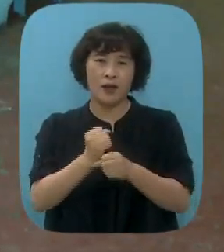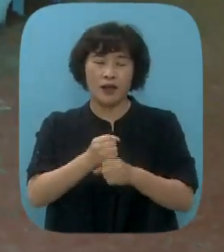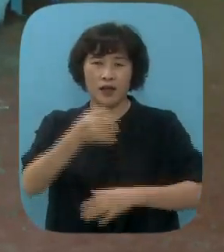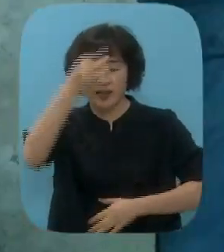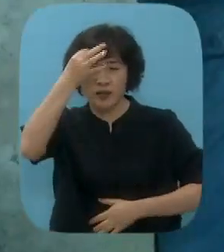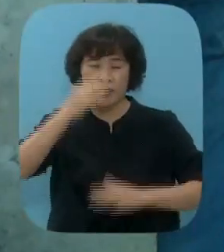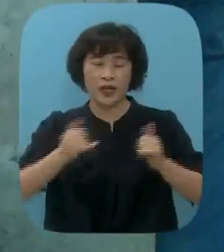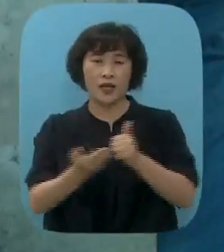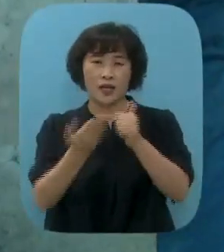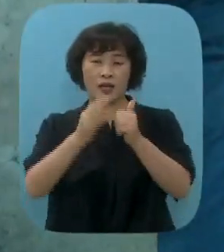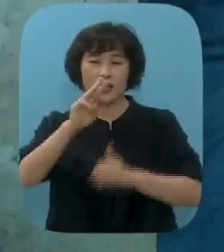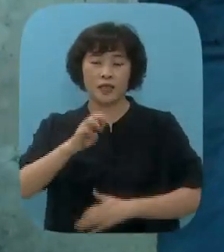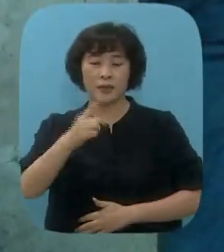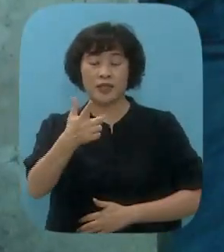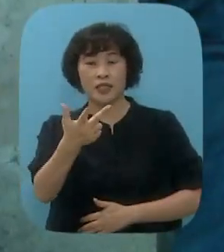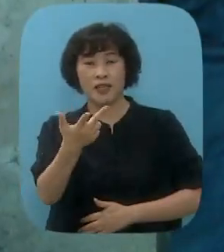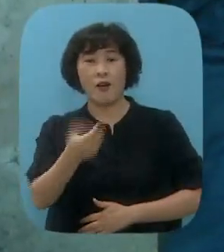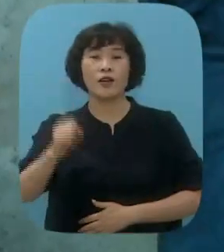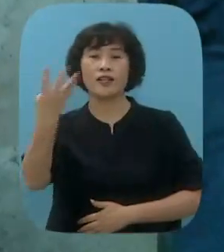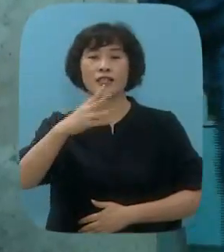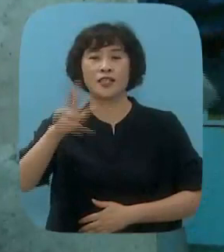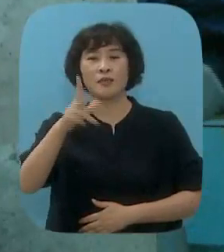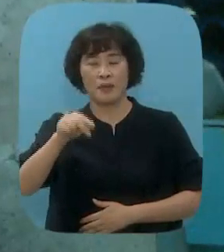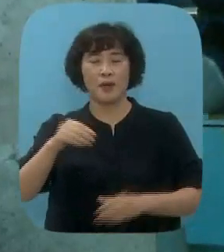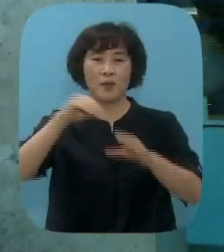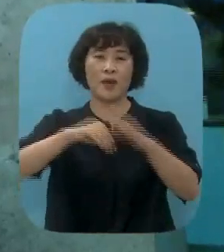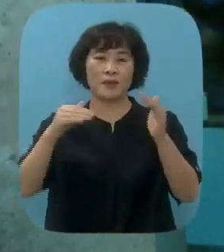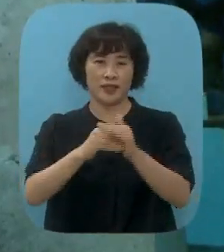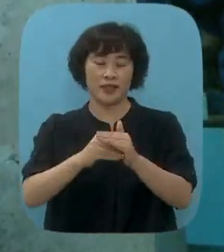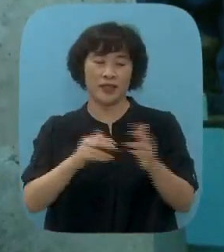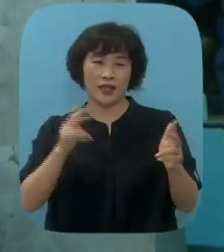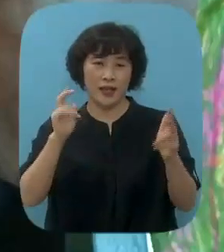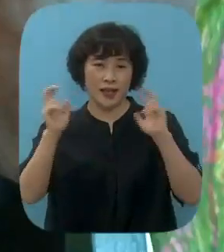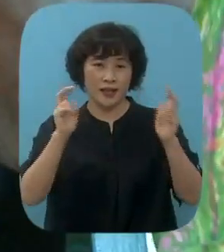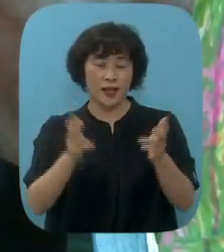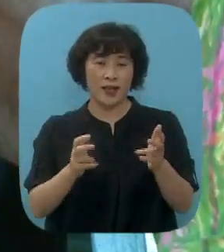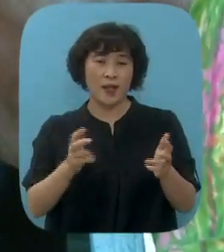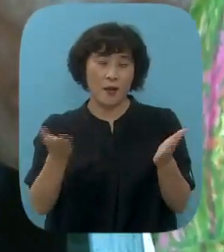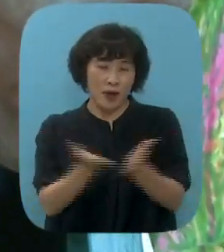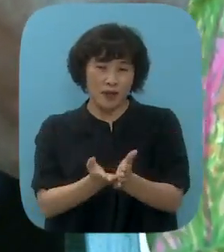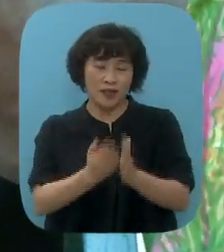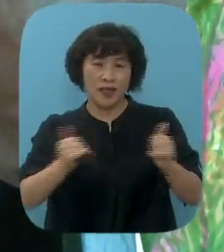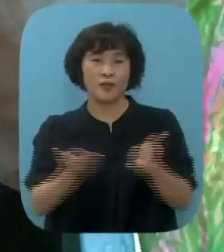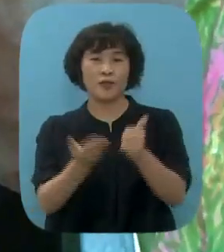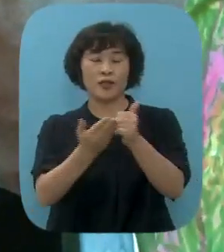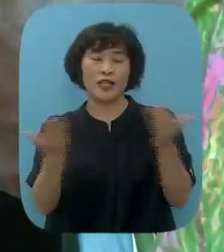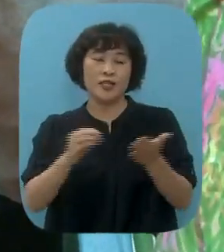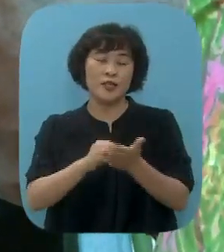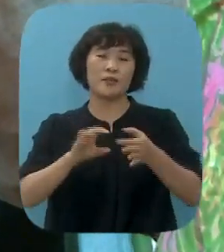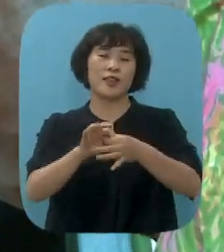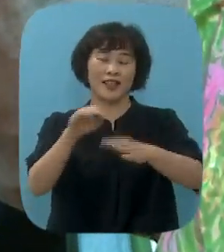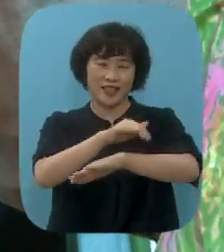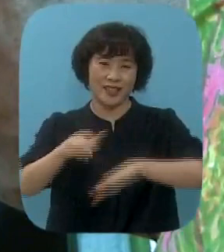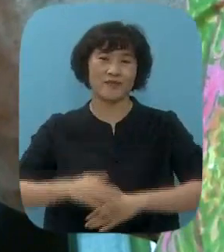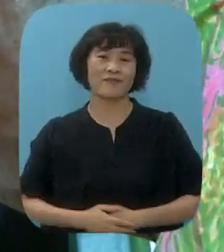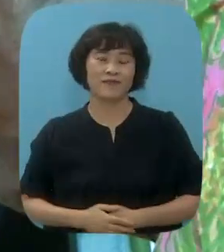인력 양성사업비 37억 4,700만 원이 반영됨에 따라 기업 맞춤형 인력 양성 교육을 해 취업에까지